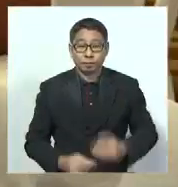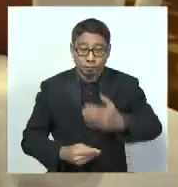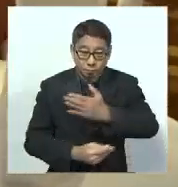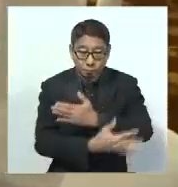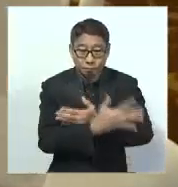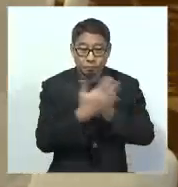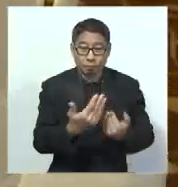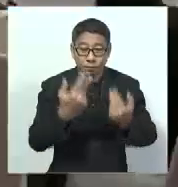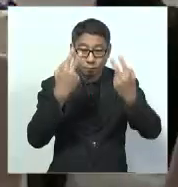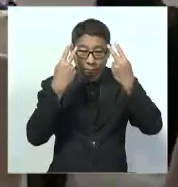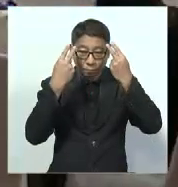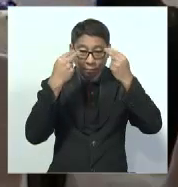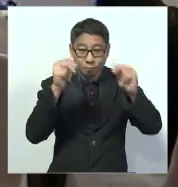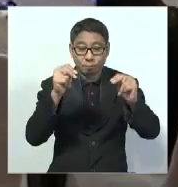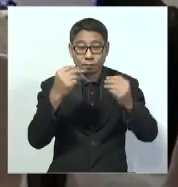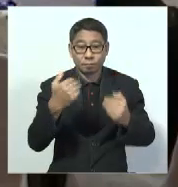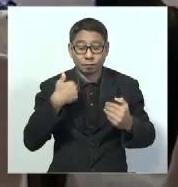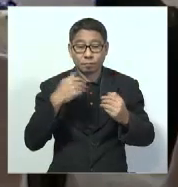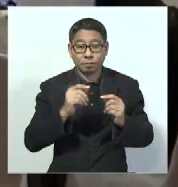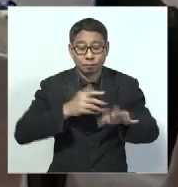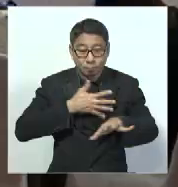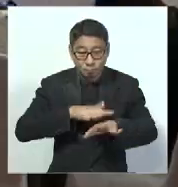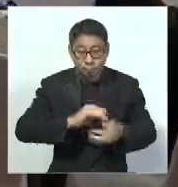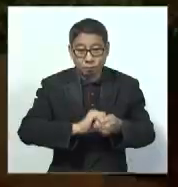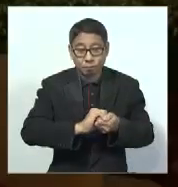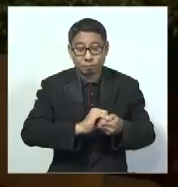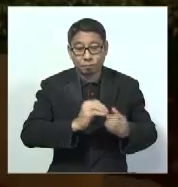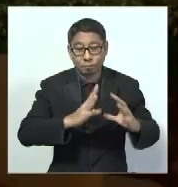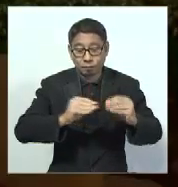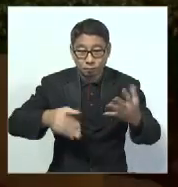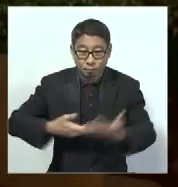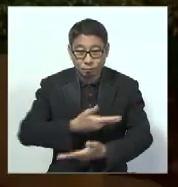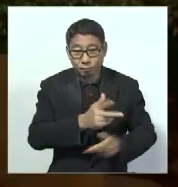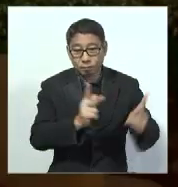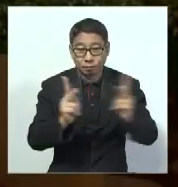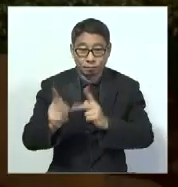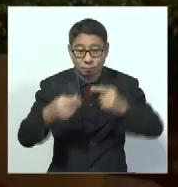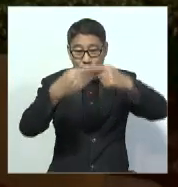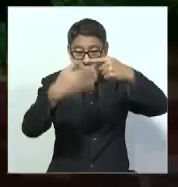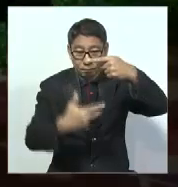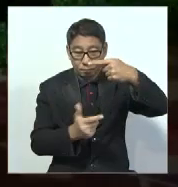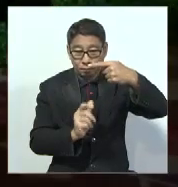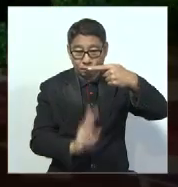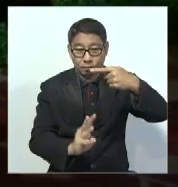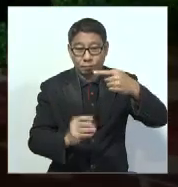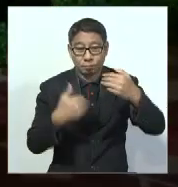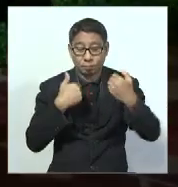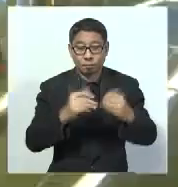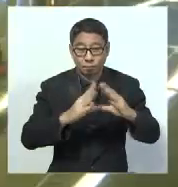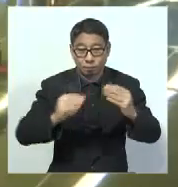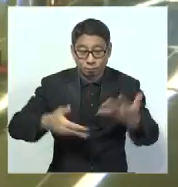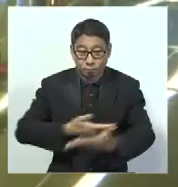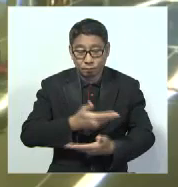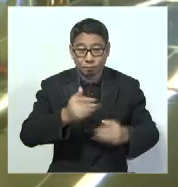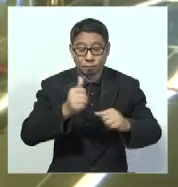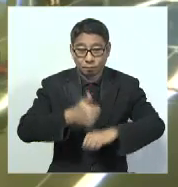ในโอกาสนี้นะคะท่านนายกรัฐมนตรีจะได้เข้าร่วมการประชุมและร่วมกิจกรรมใน16รายการอาทิการประชุมสุด